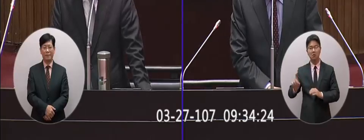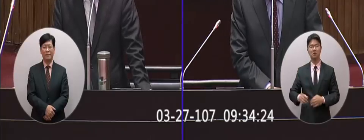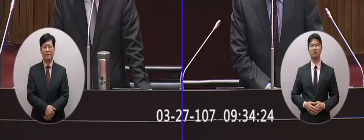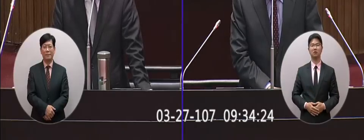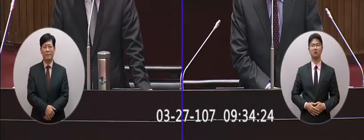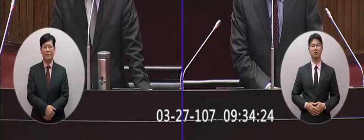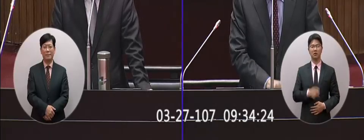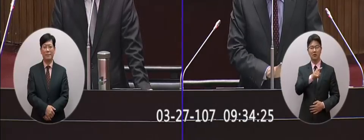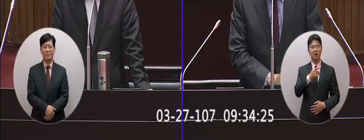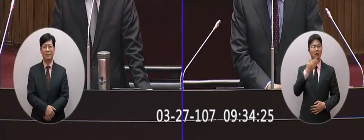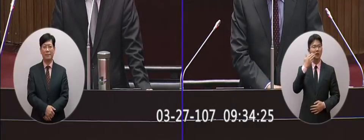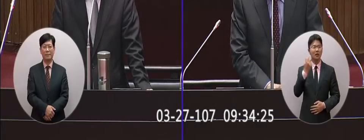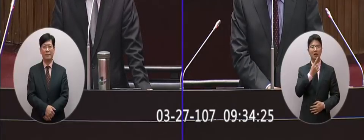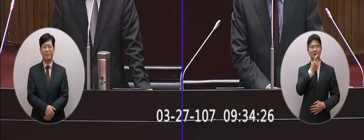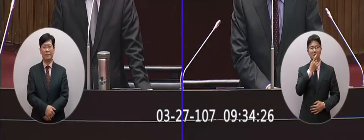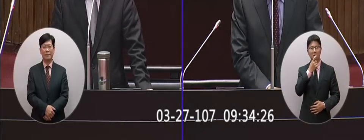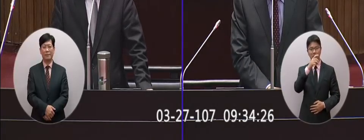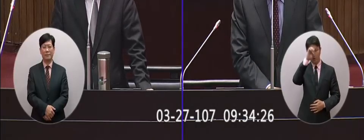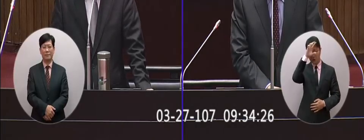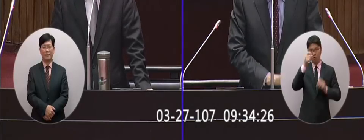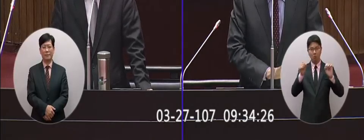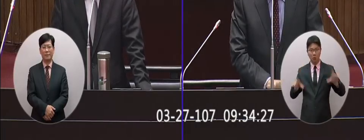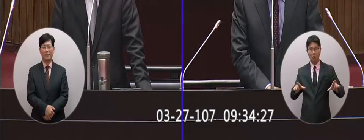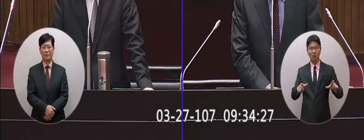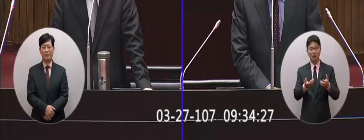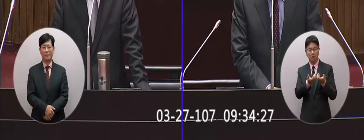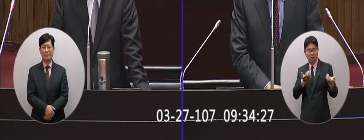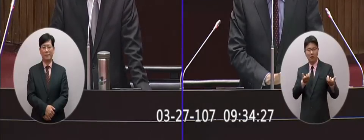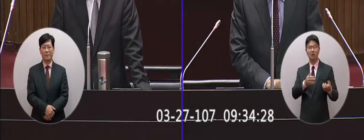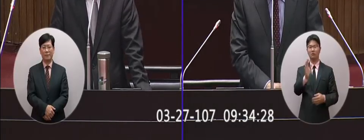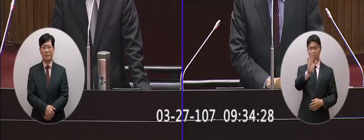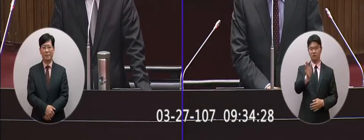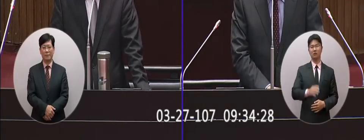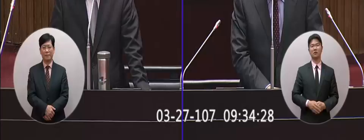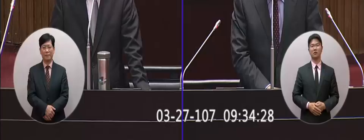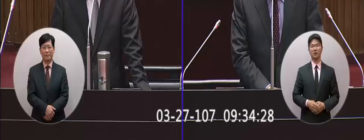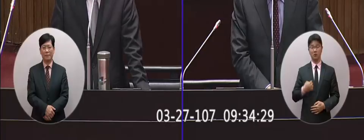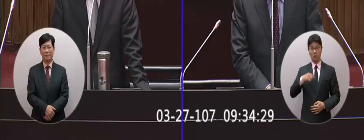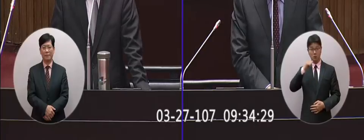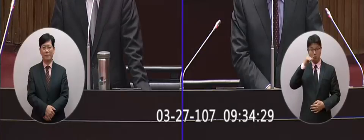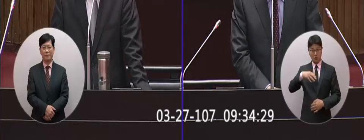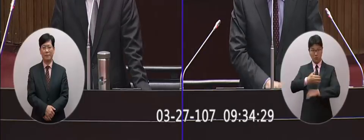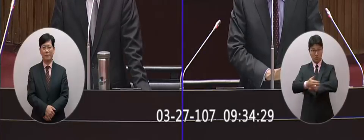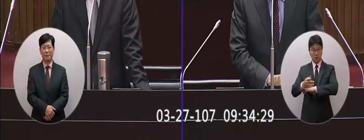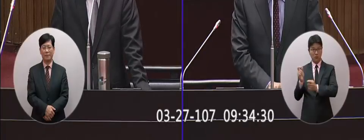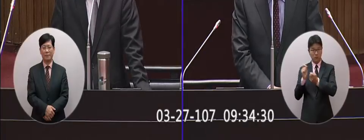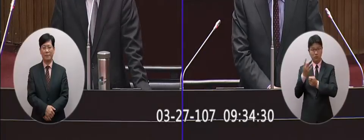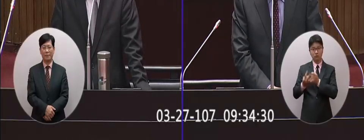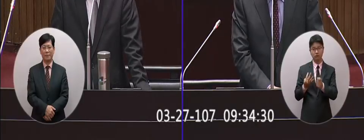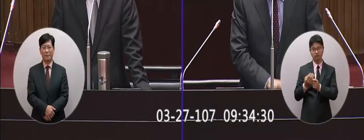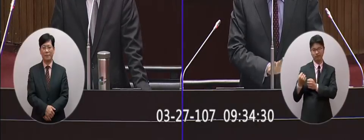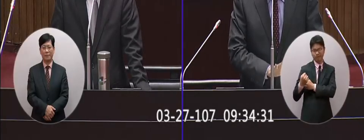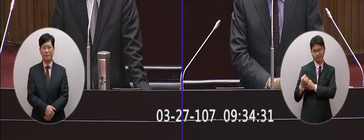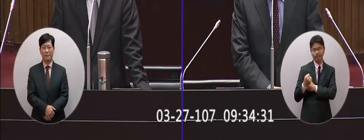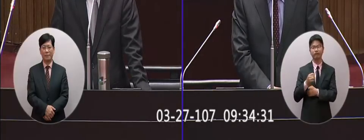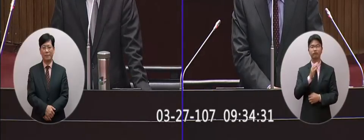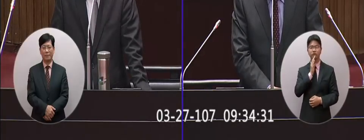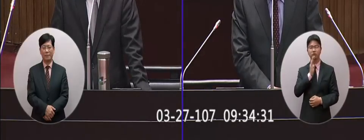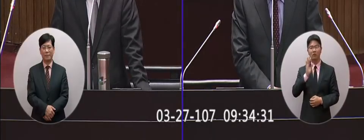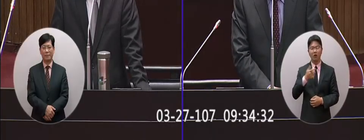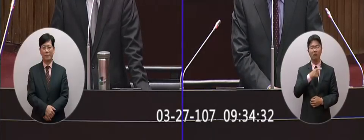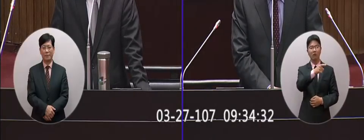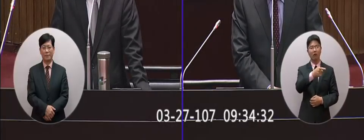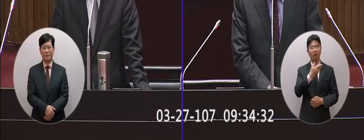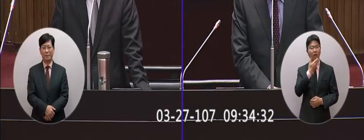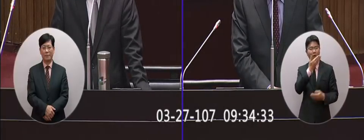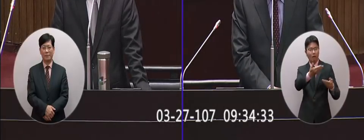不要蓝绿之分，确确实实苗栗县这几年是非常努力，他的努力并没有得到他